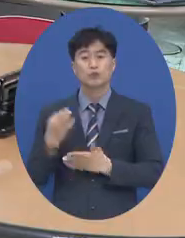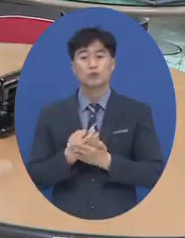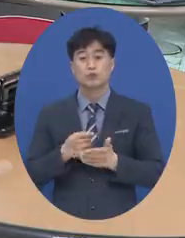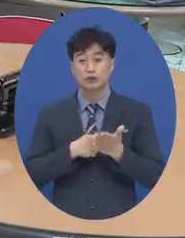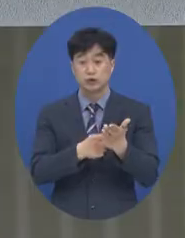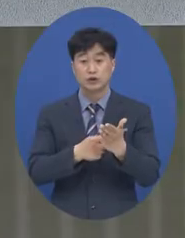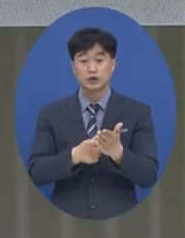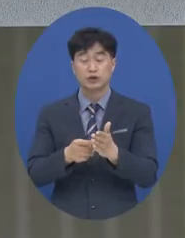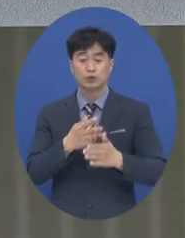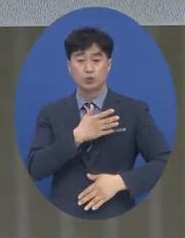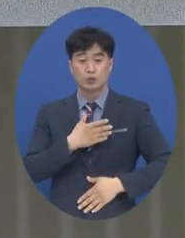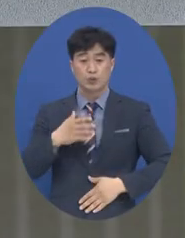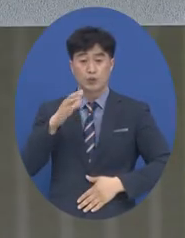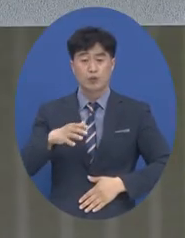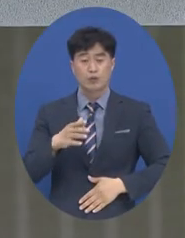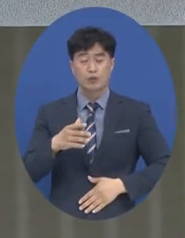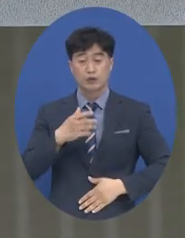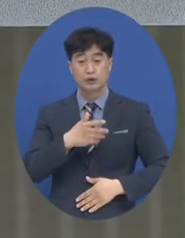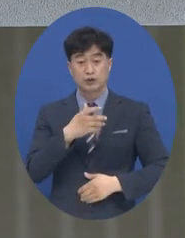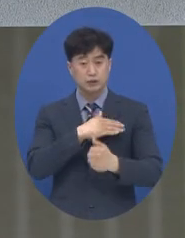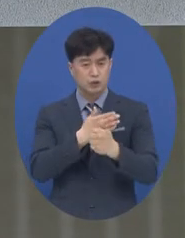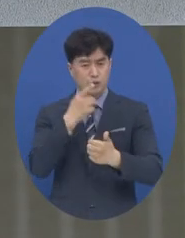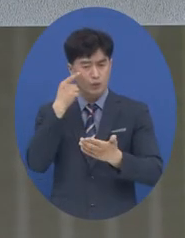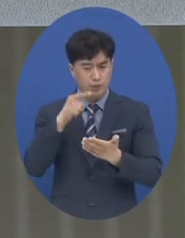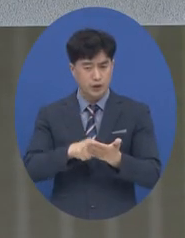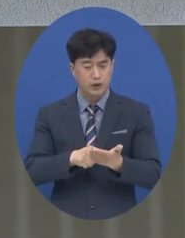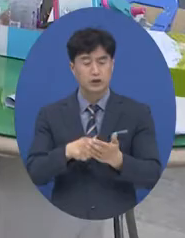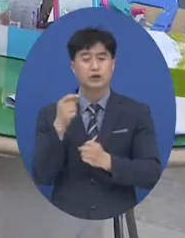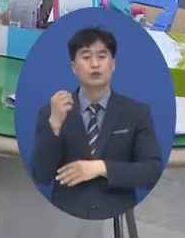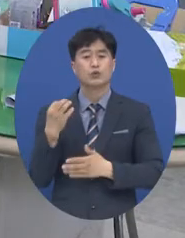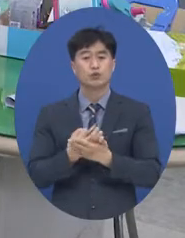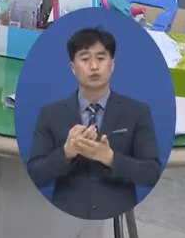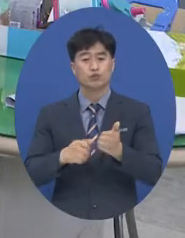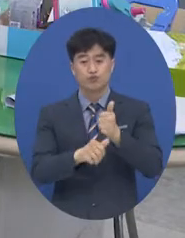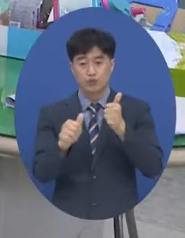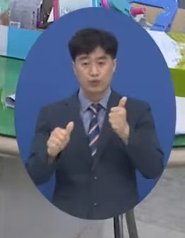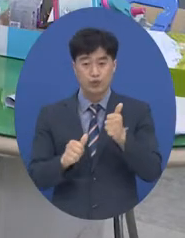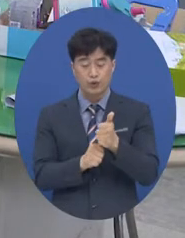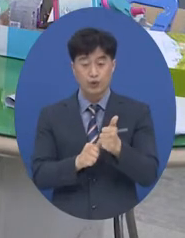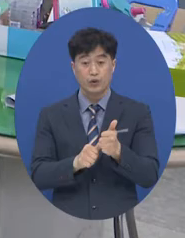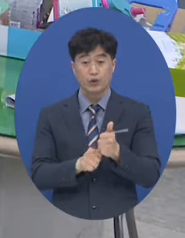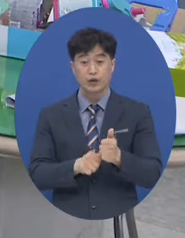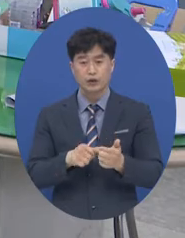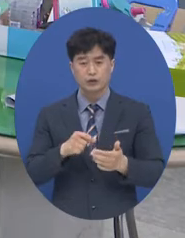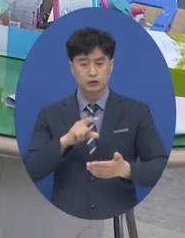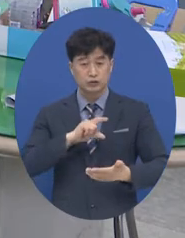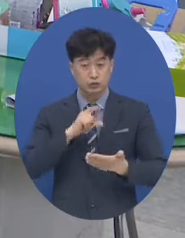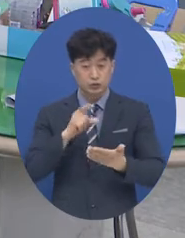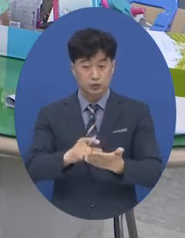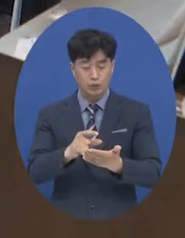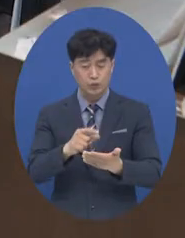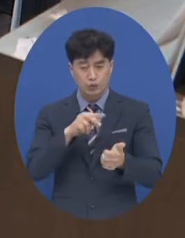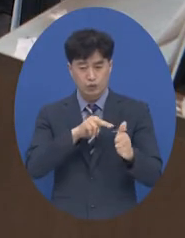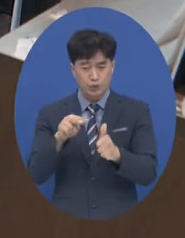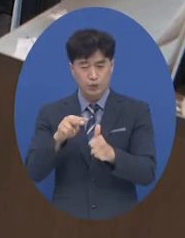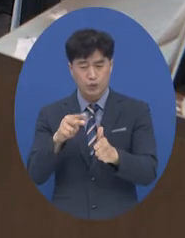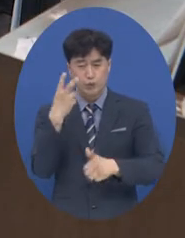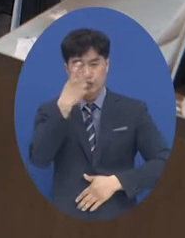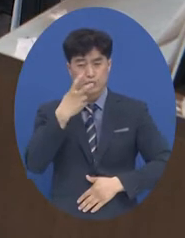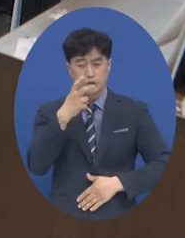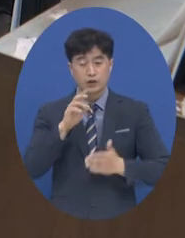해당 읍면동에서 신청 자격을 확인하고 농민기본소득위원회에 농업경영체 등록정보와 현장조사를